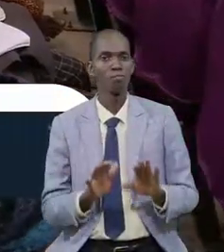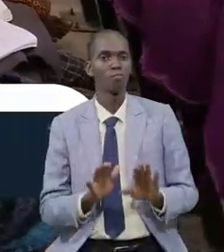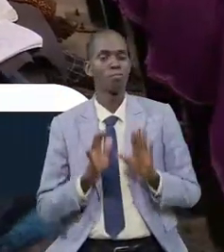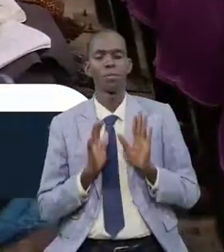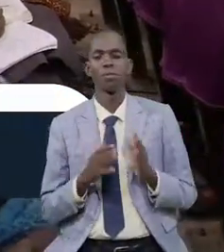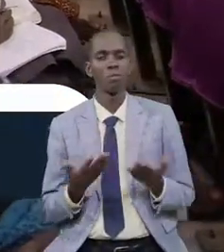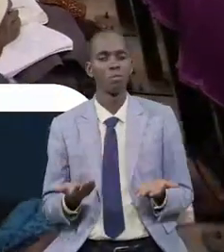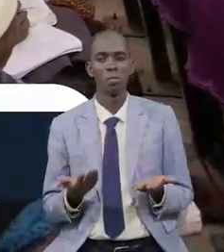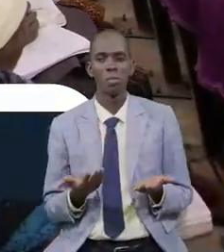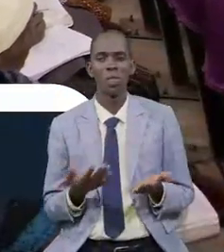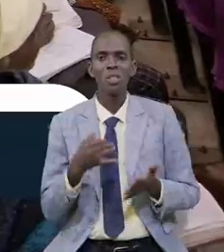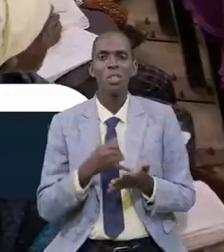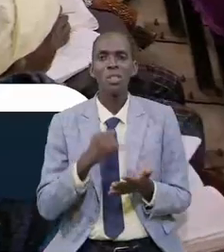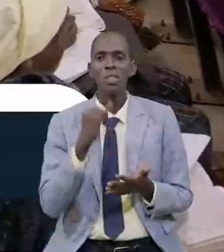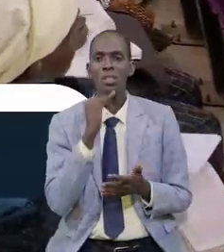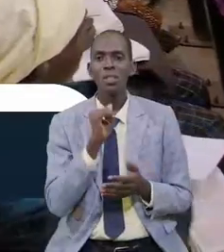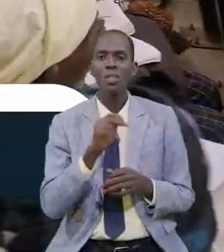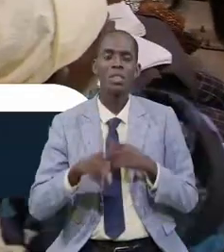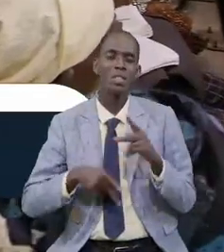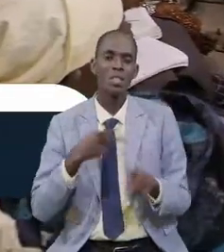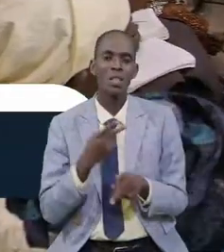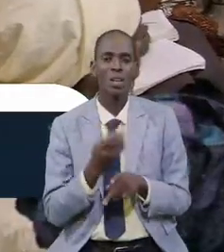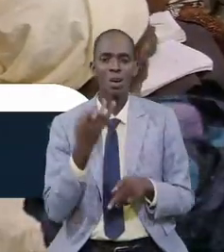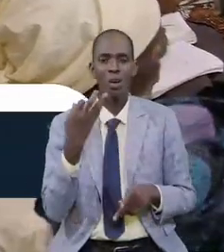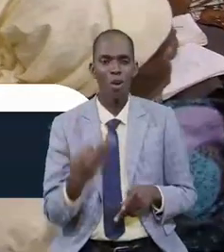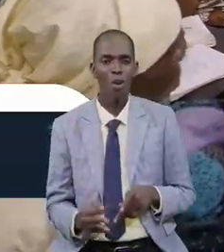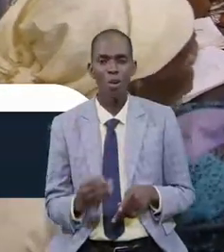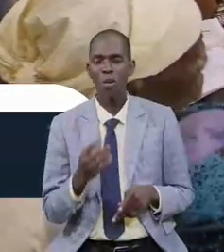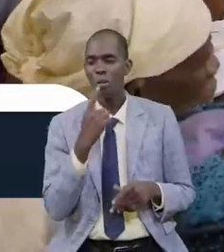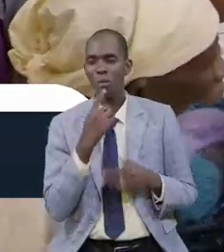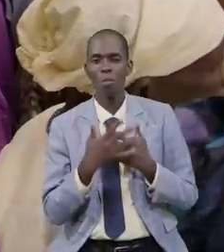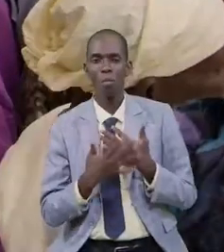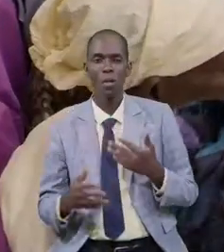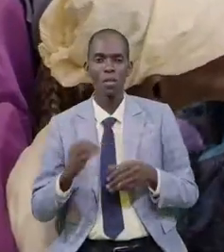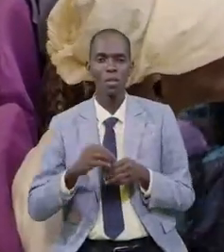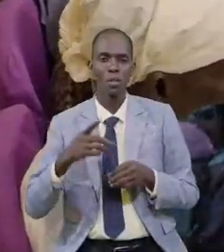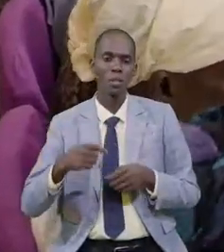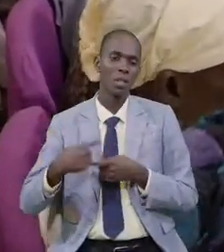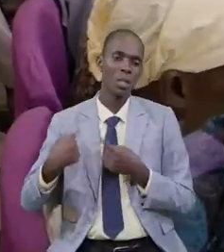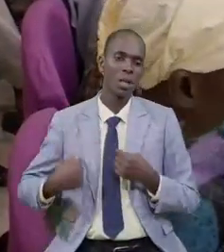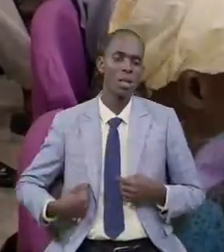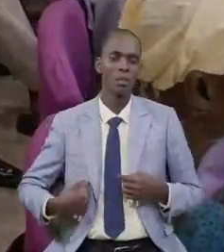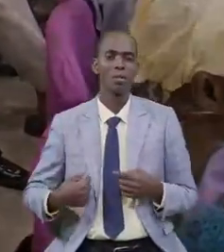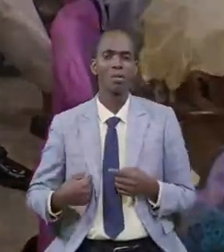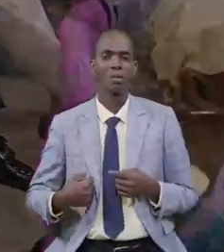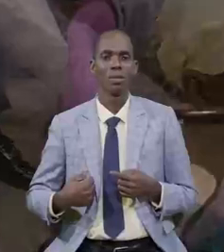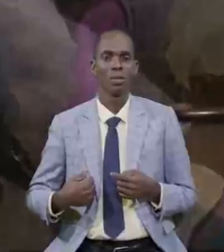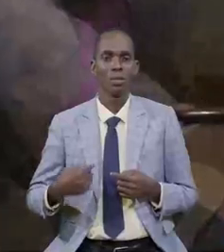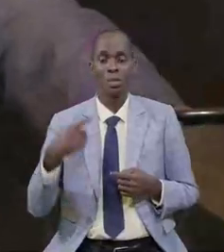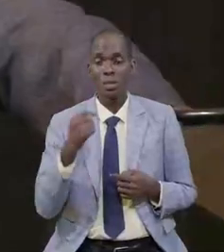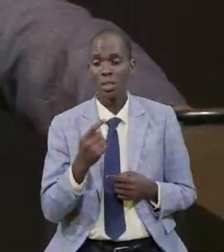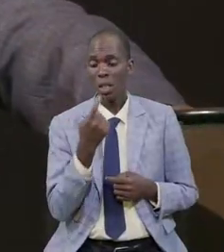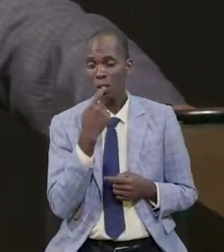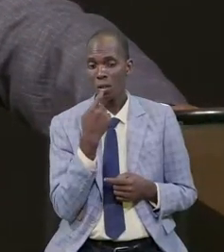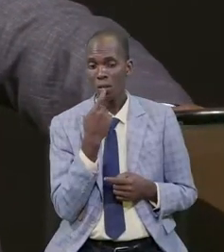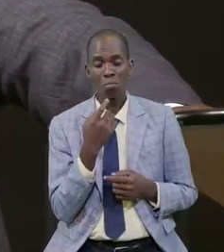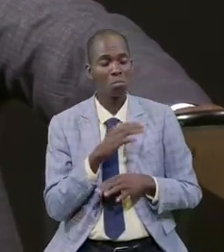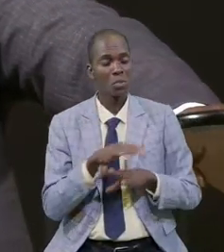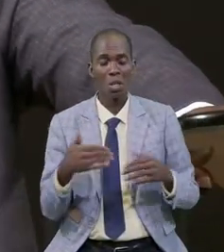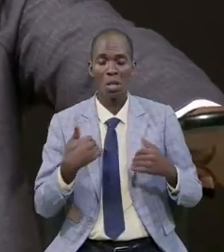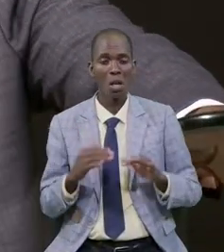ne craint pas. La langue n'est qu'un tissu, la chair. C'est comme le